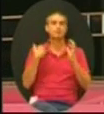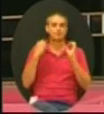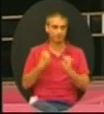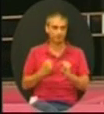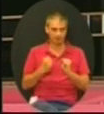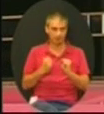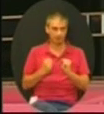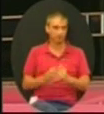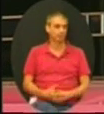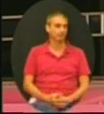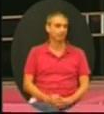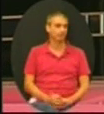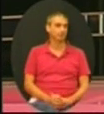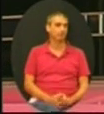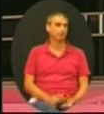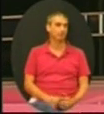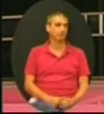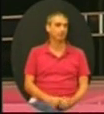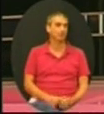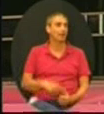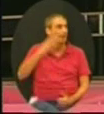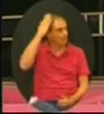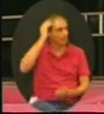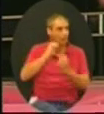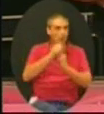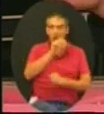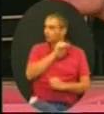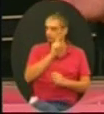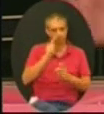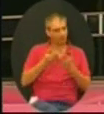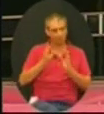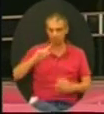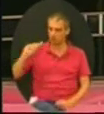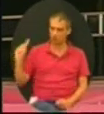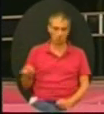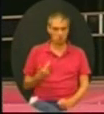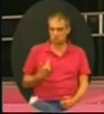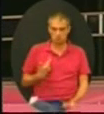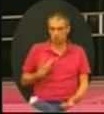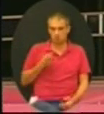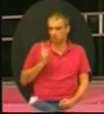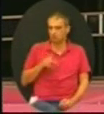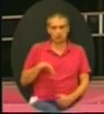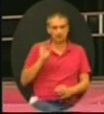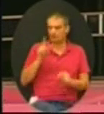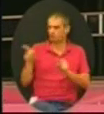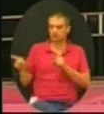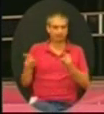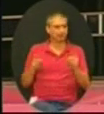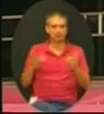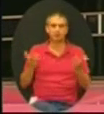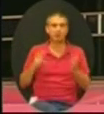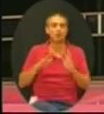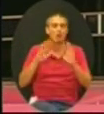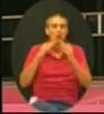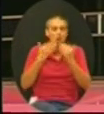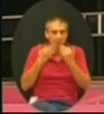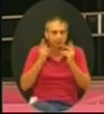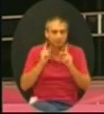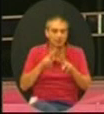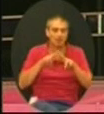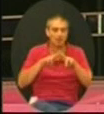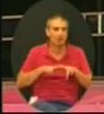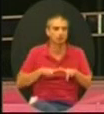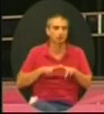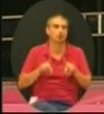ספק שהפשרה... מבחינתי צריך לפתוח לכולם, אני לא חושבת שצריך לבחור, אני חושבת שאת הכותל צריך